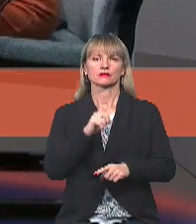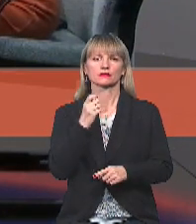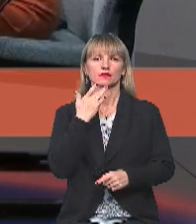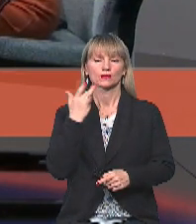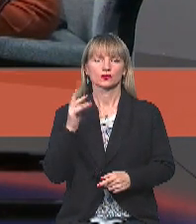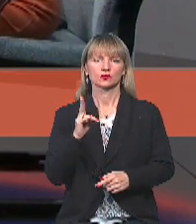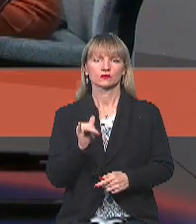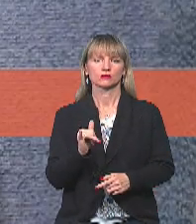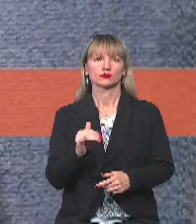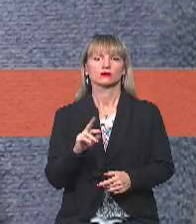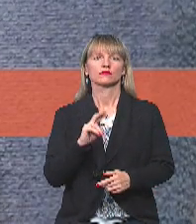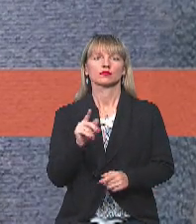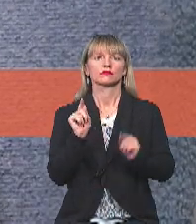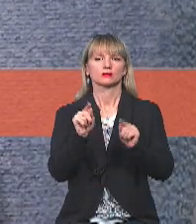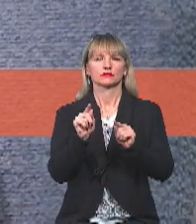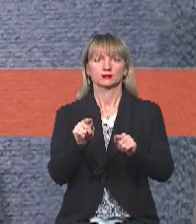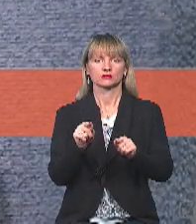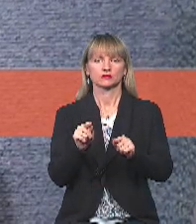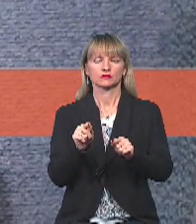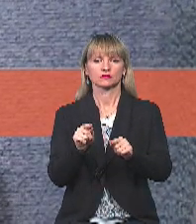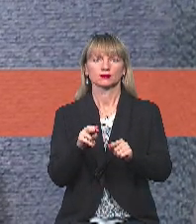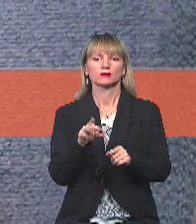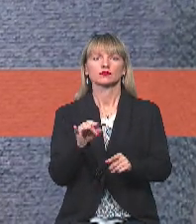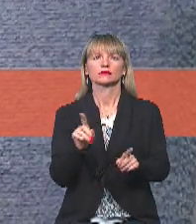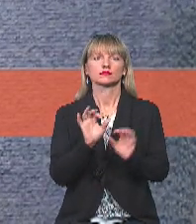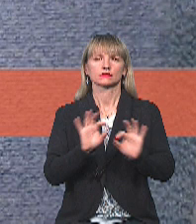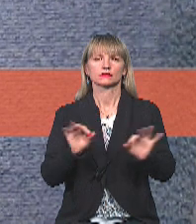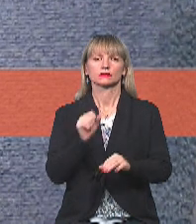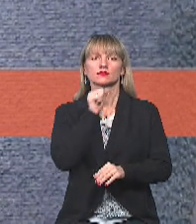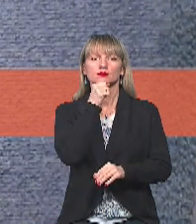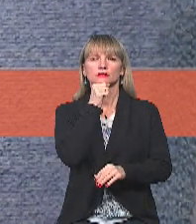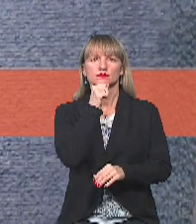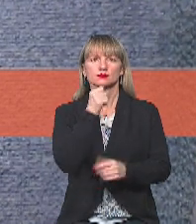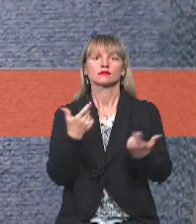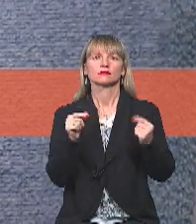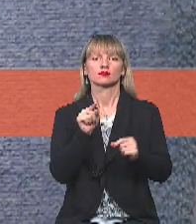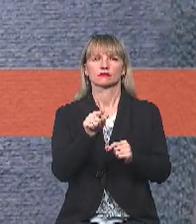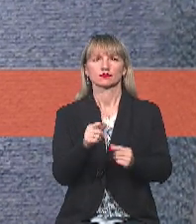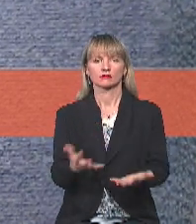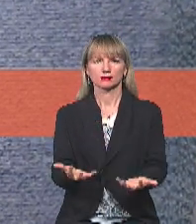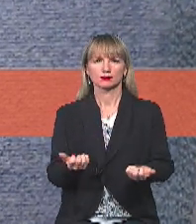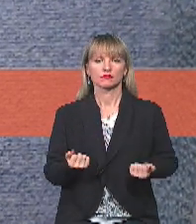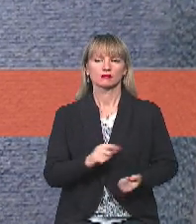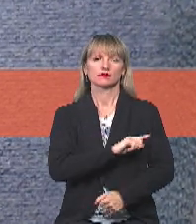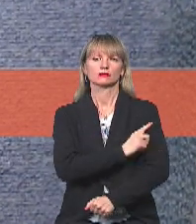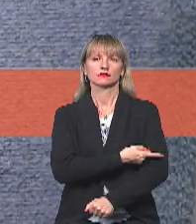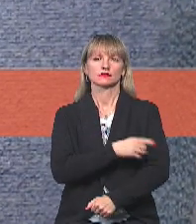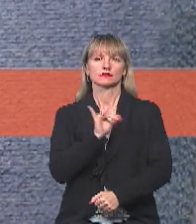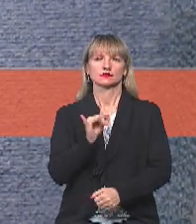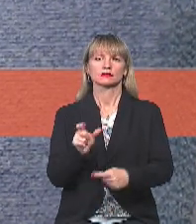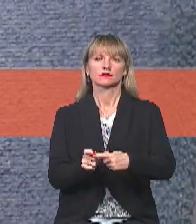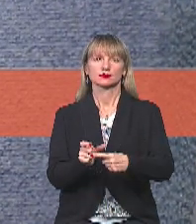політику. Як тоді, от, про що розповідав дід, і де він, де вони брали сили і